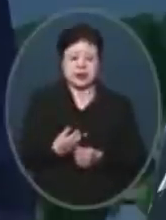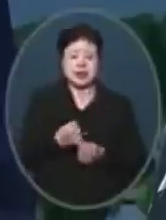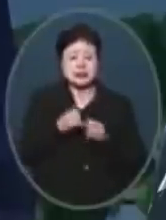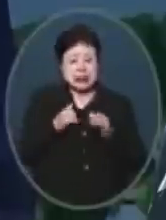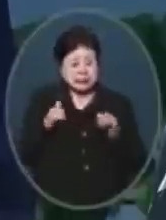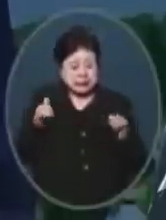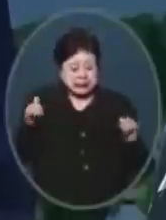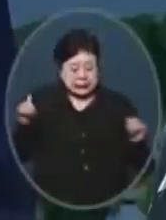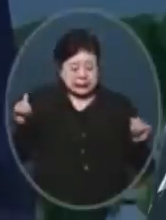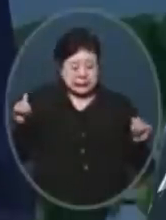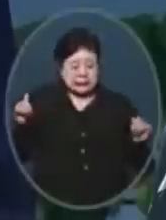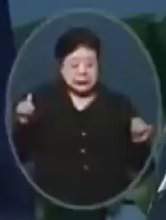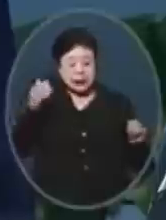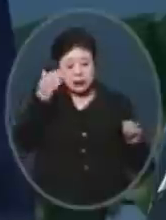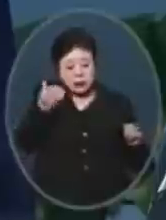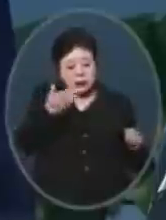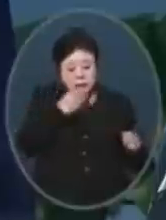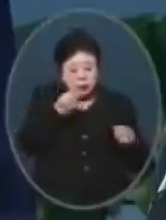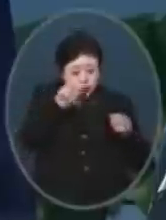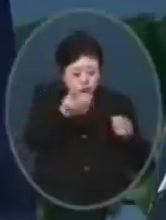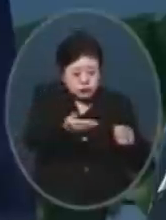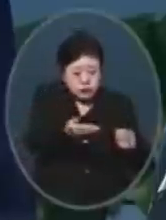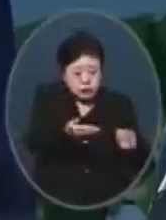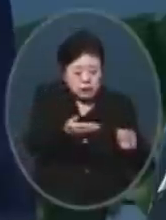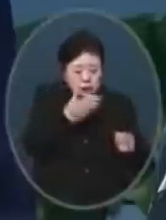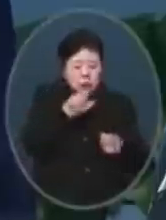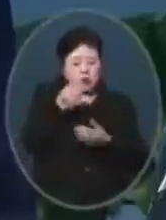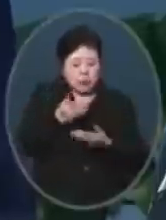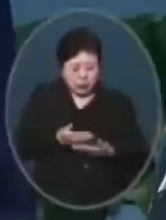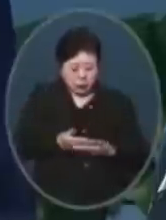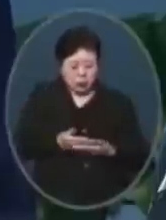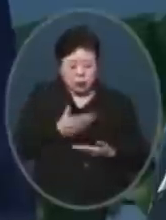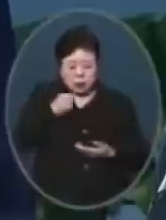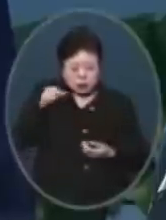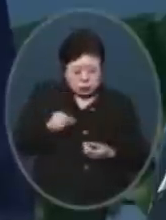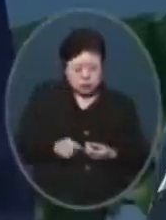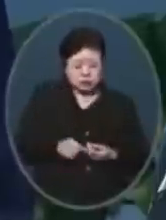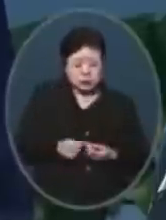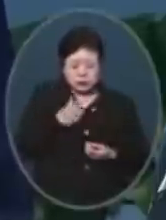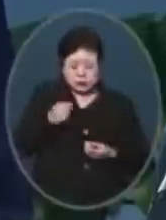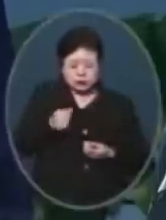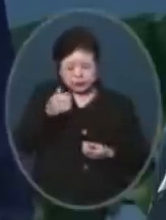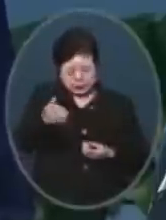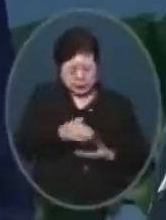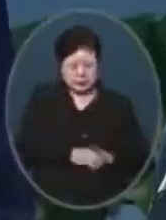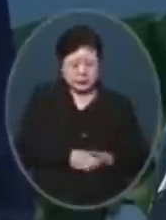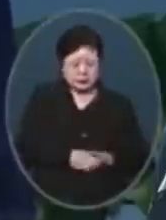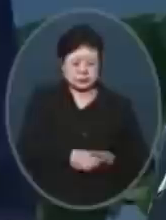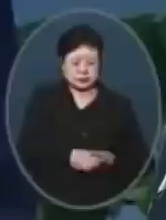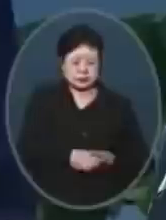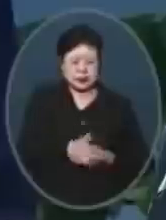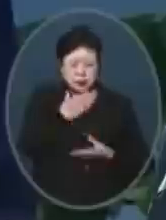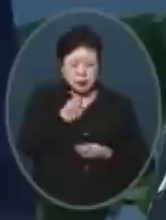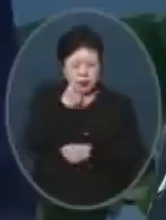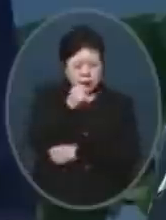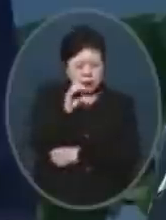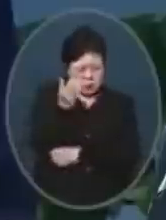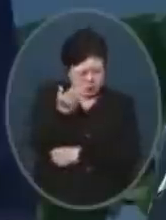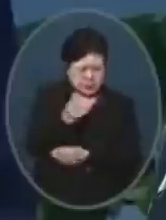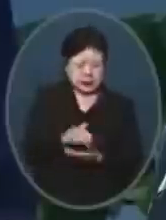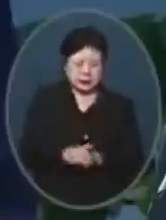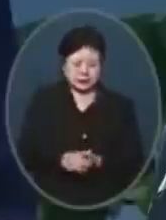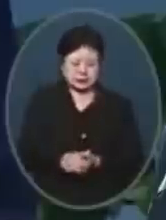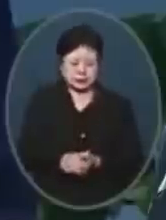사람들이 너에게 복을 주면 복을 받고 저주하면 저주를 받을 것이라 는 복의 근원이라고